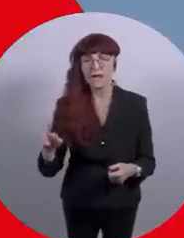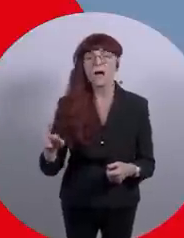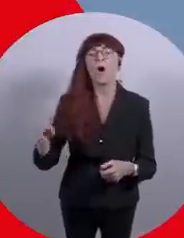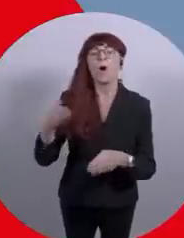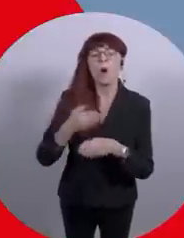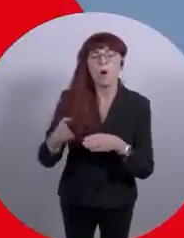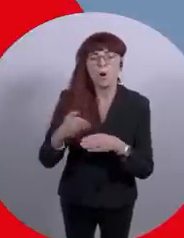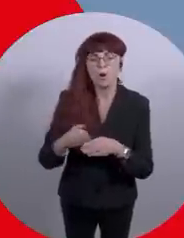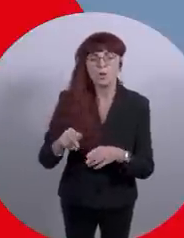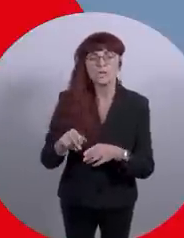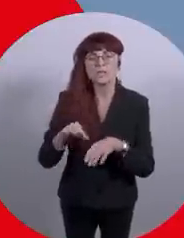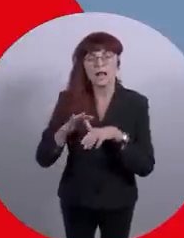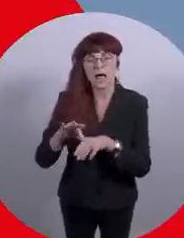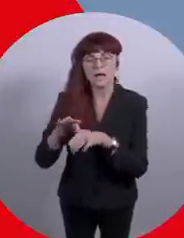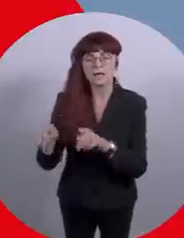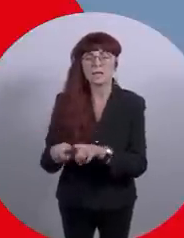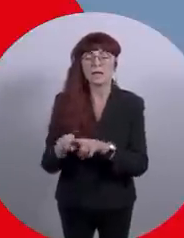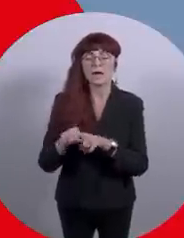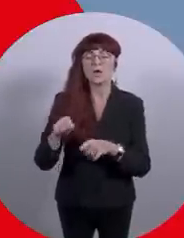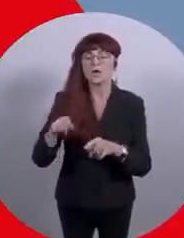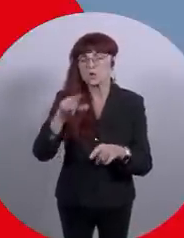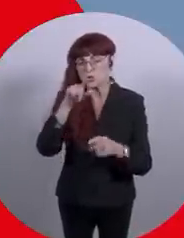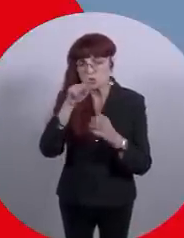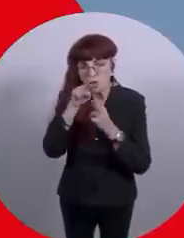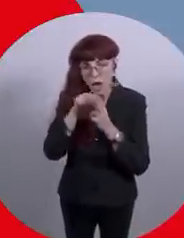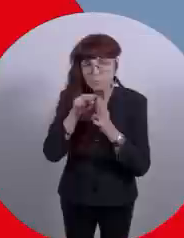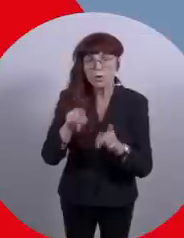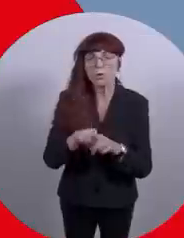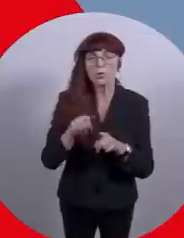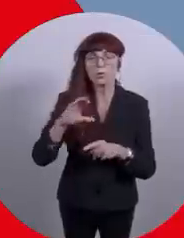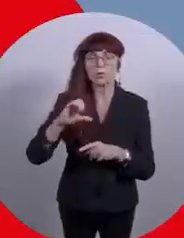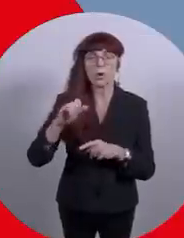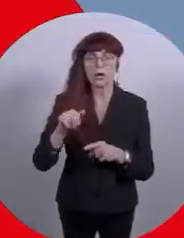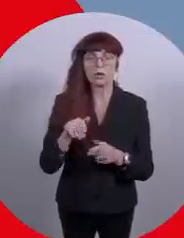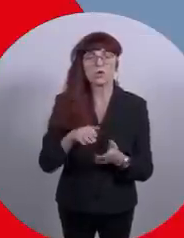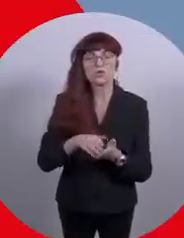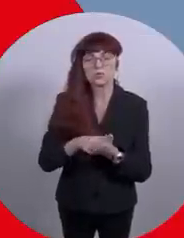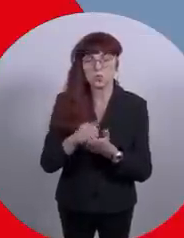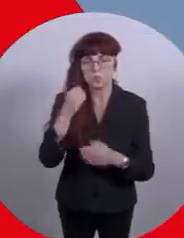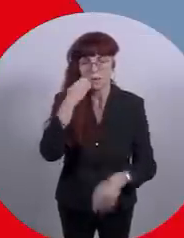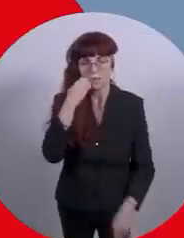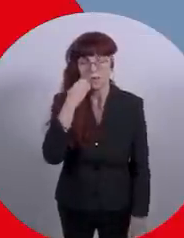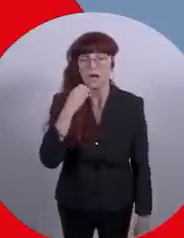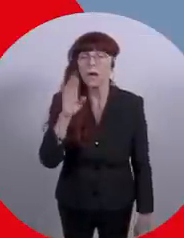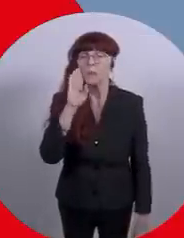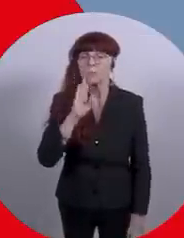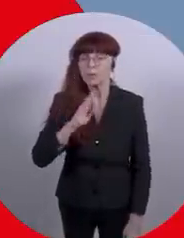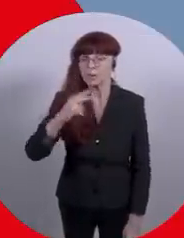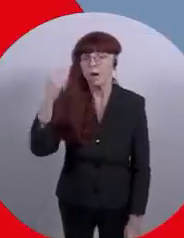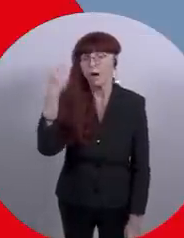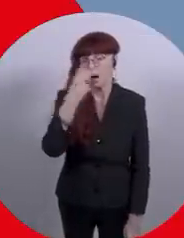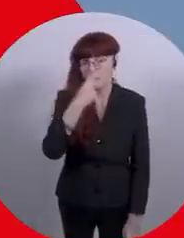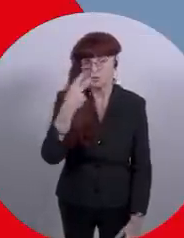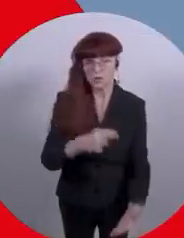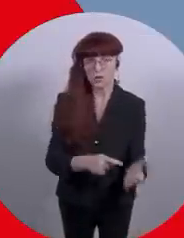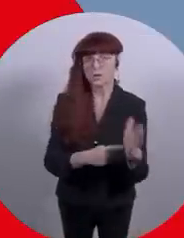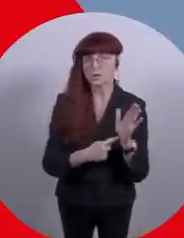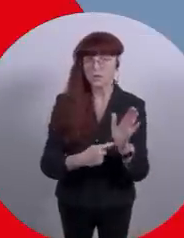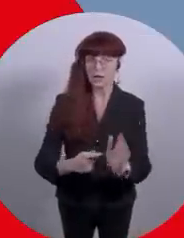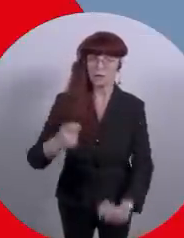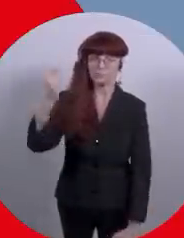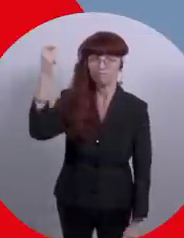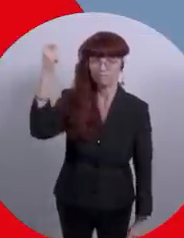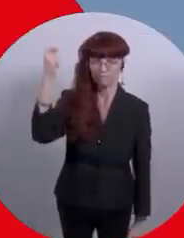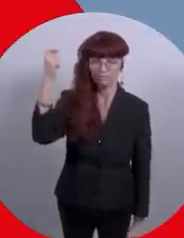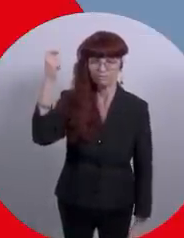Holzleitner Franz Schnabel und Corinna Schumann und ich versuche auch hier um ein Zeichen der Zustimmung mit der Delegierten